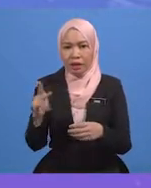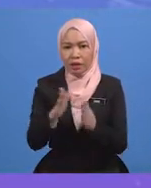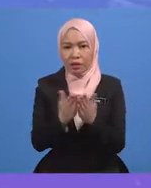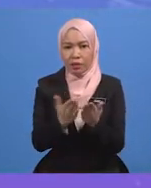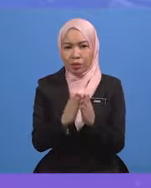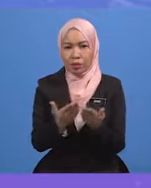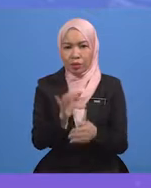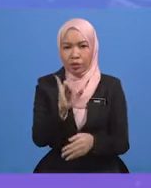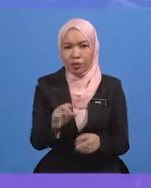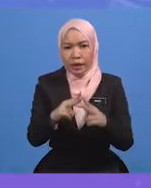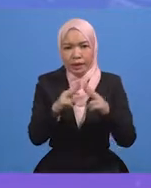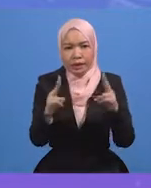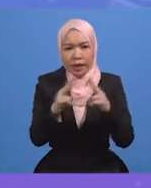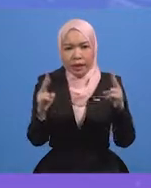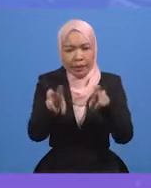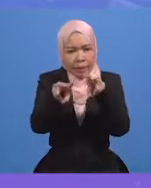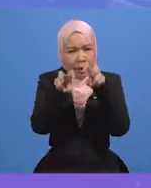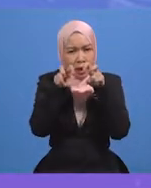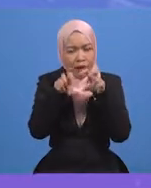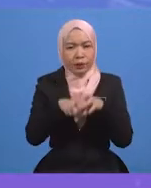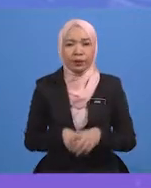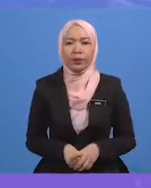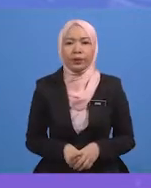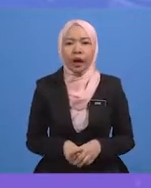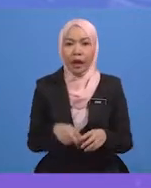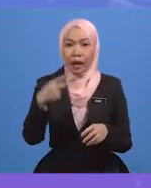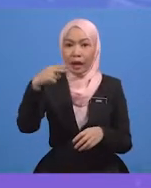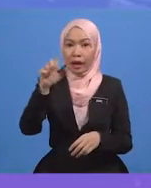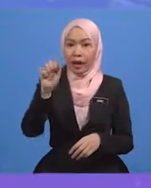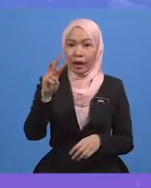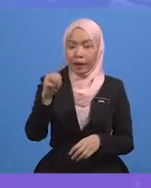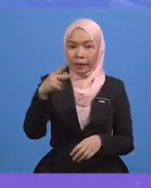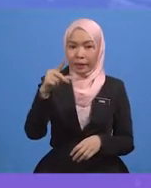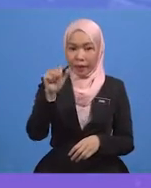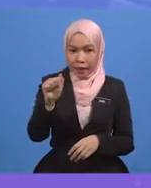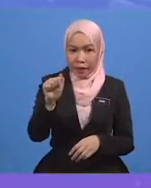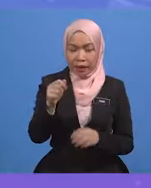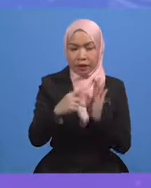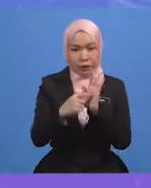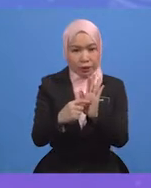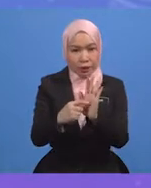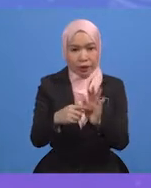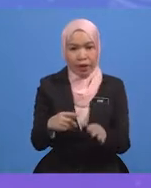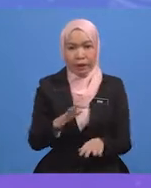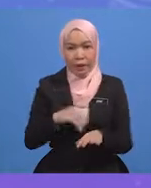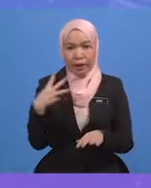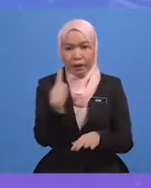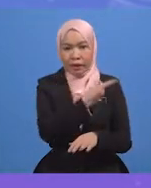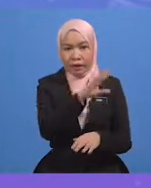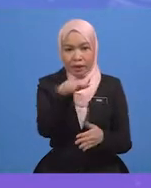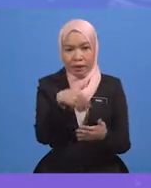terhasillah buku-buku yang sungguh berpengaruh. Hamka menunjukkan kepada kita semua